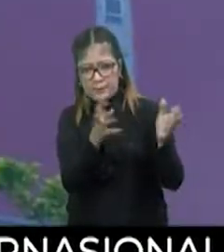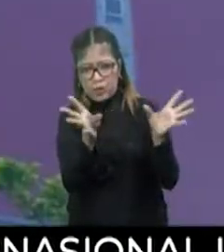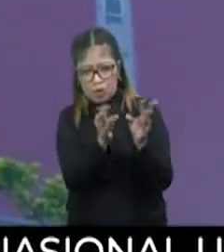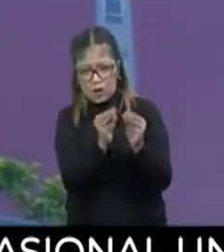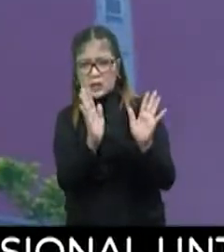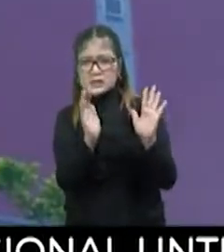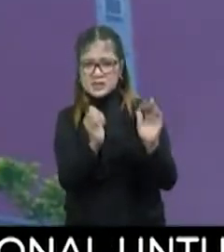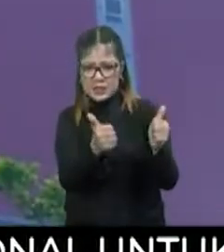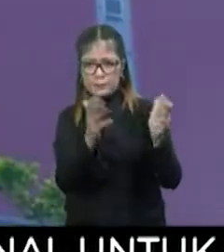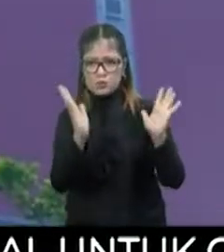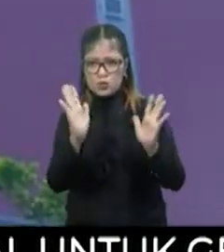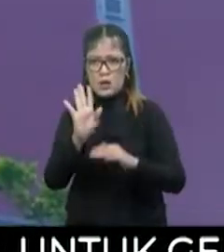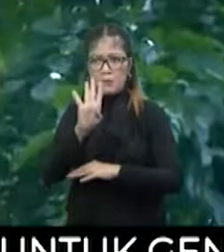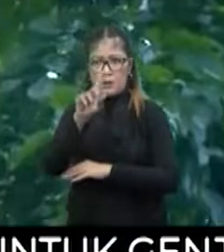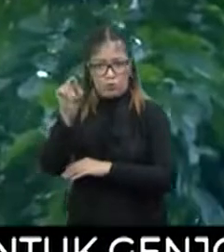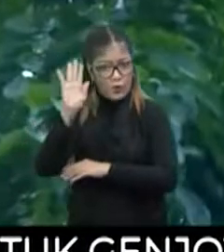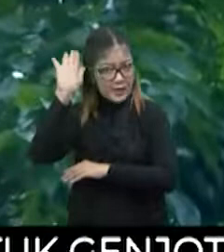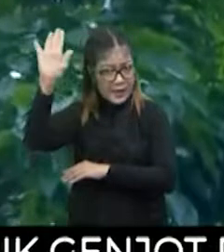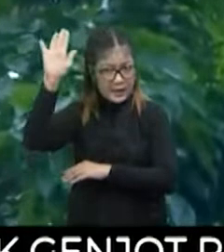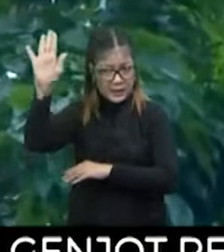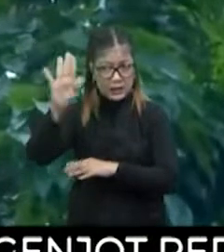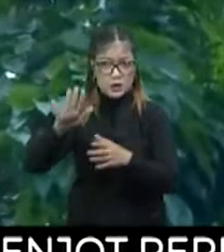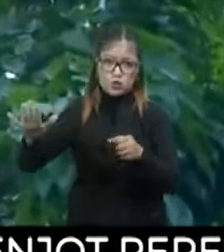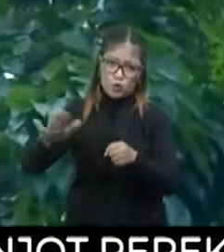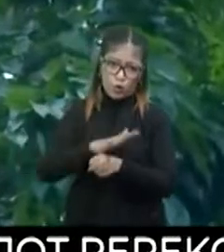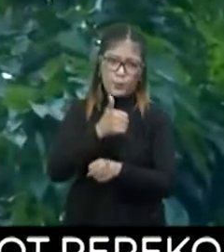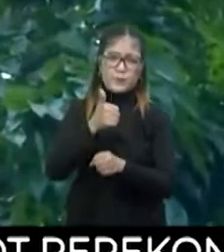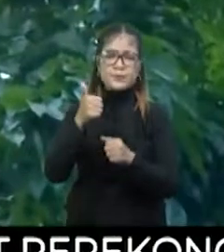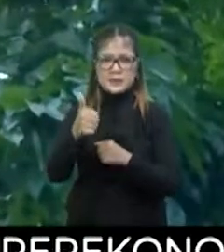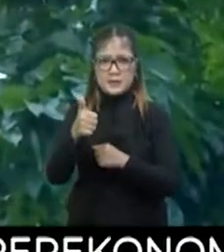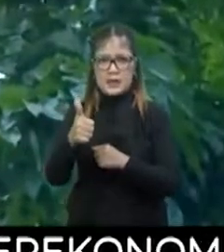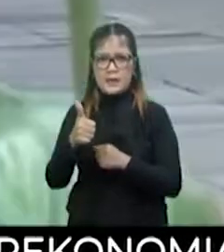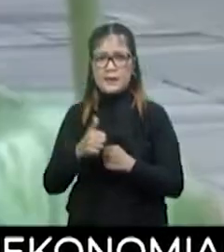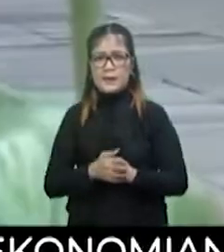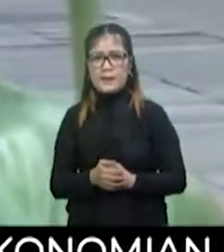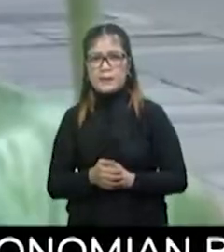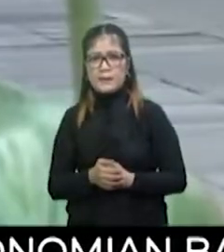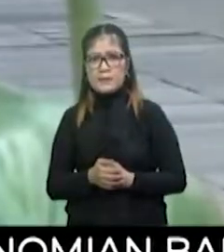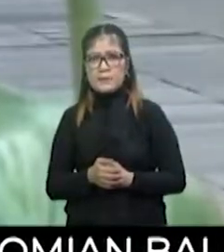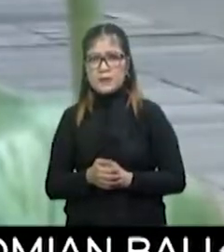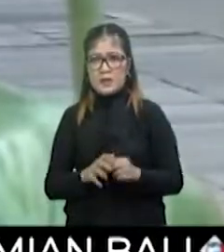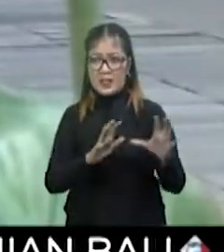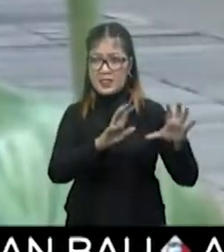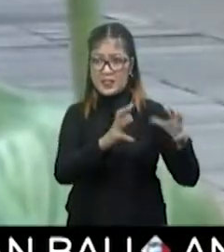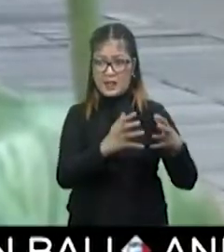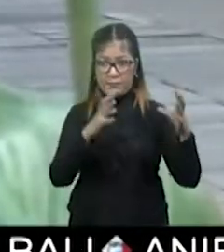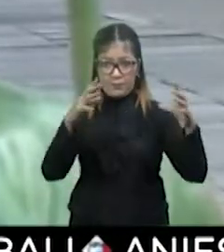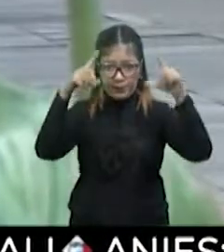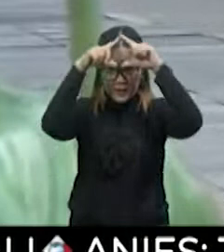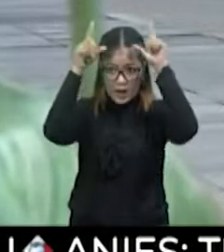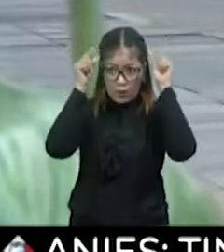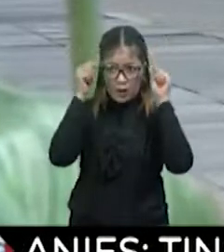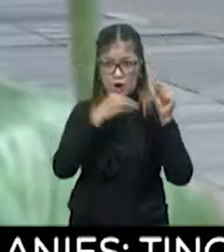4 bulan ke depan, artinya hingga dengan bulan Mei 2022. Kemudian adanya penambahan tenaga kesehatan dari yang sebelumnya hanya 1.700-an